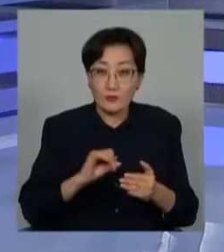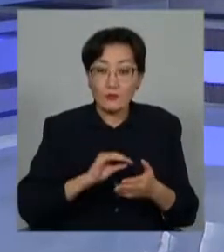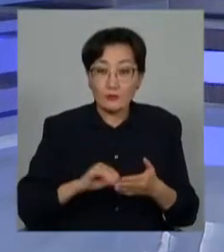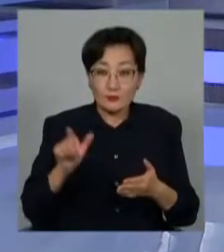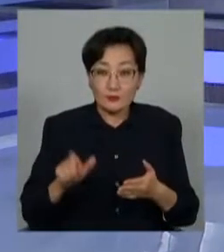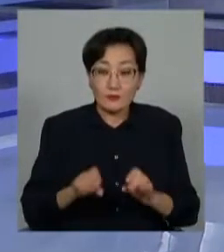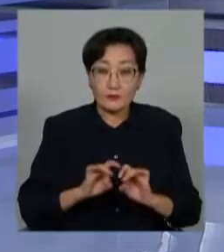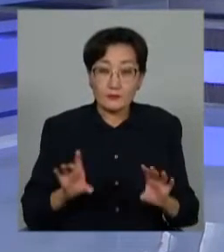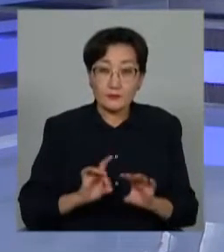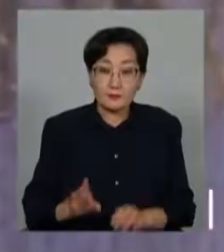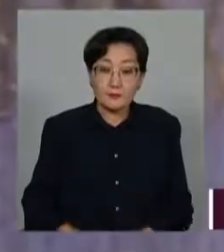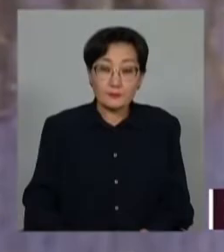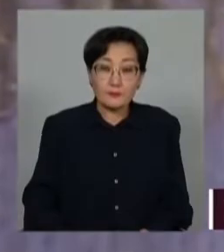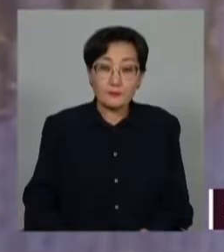білейік.